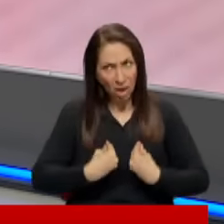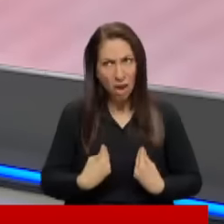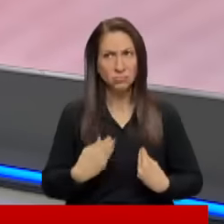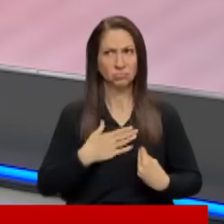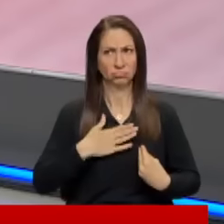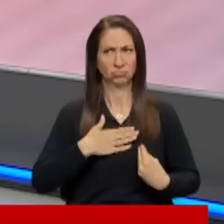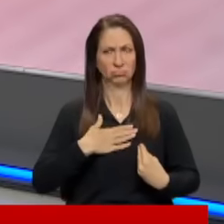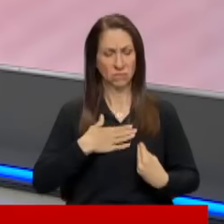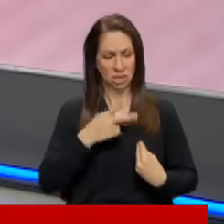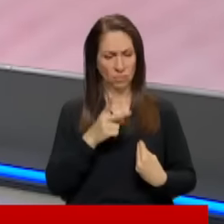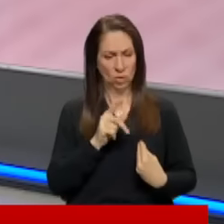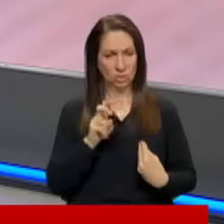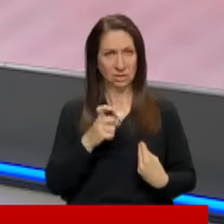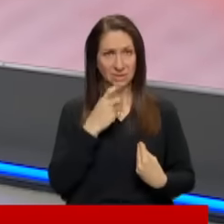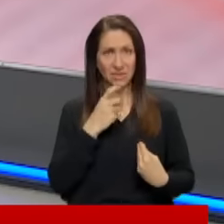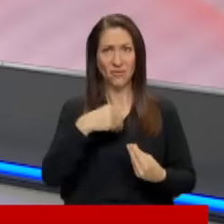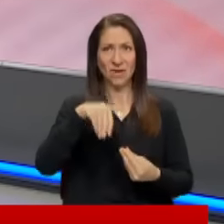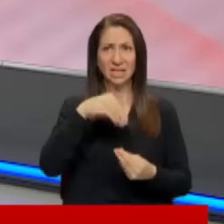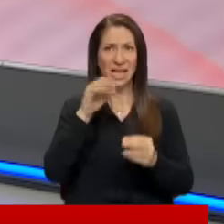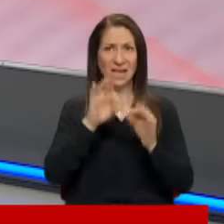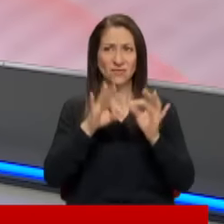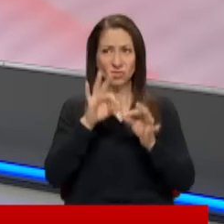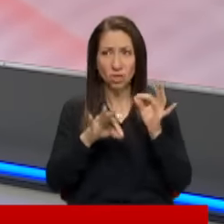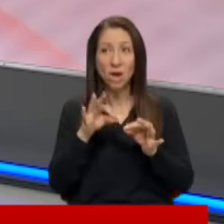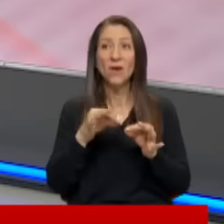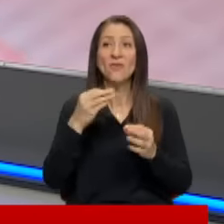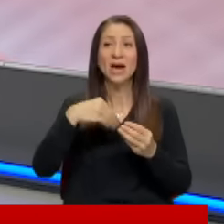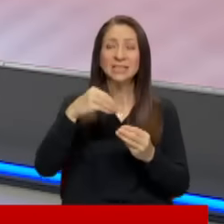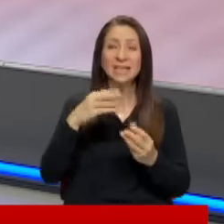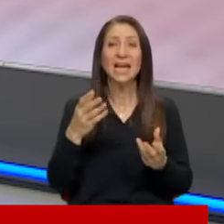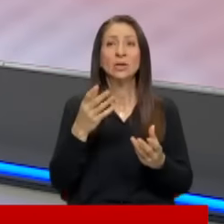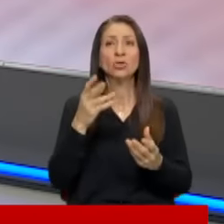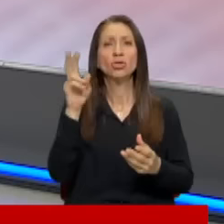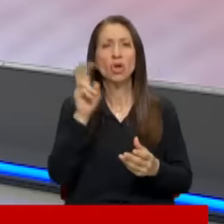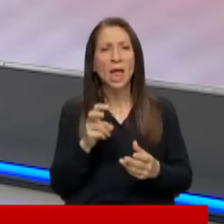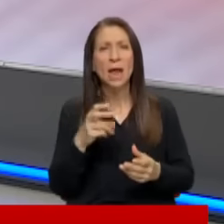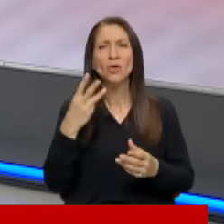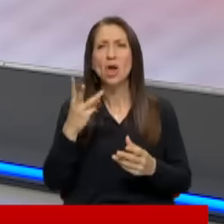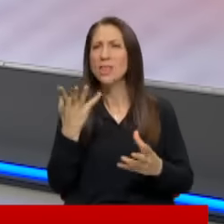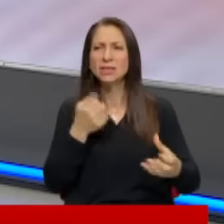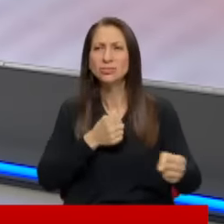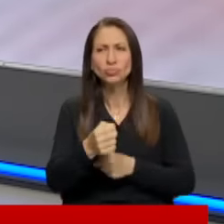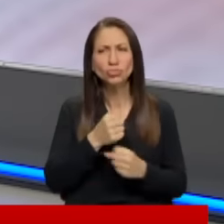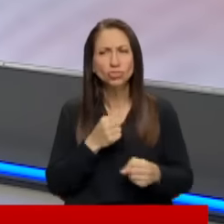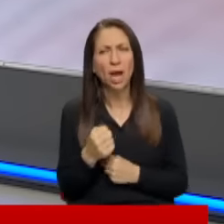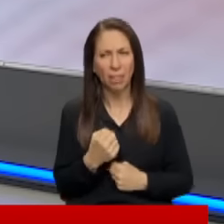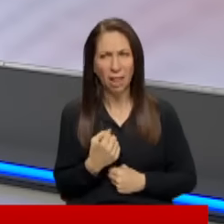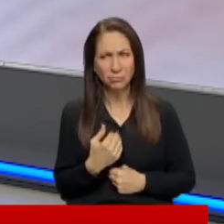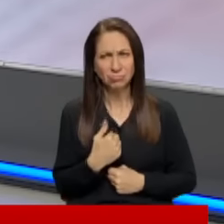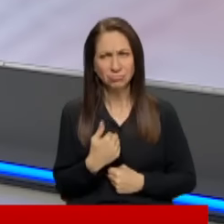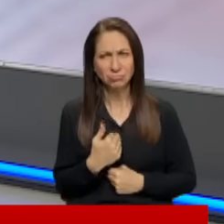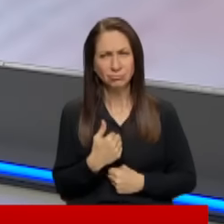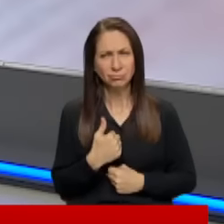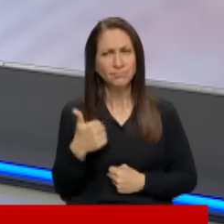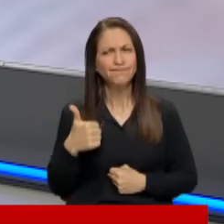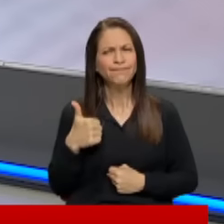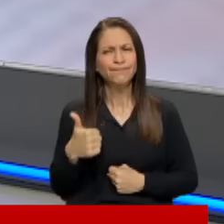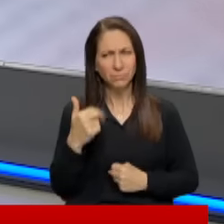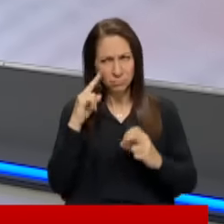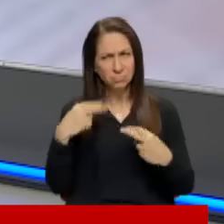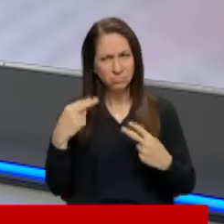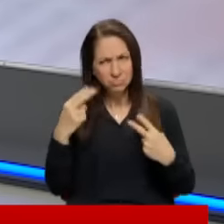demişti. 2018 senesinde faizle, enflasyonla, faizle, işte dövizle nasıl mücadele edilirmiş göreceksiniz